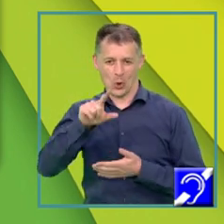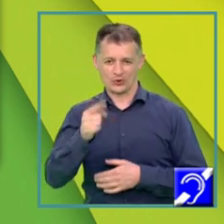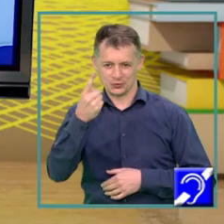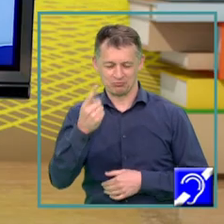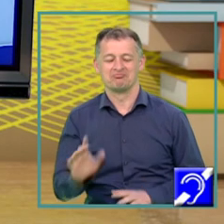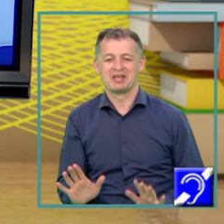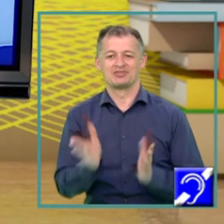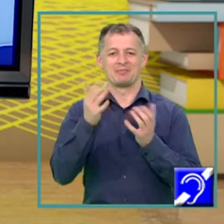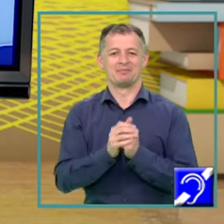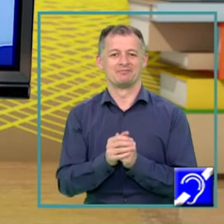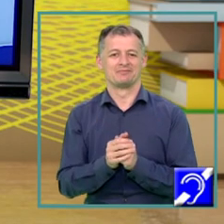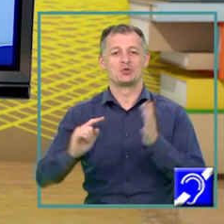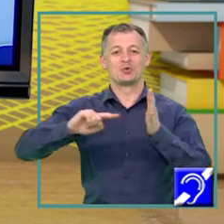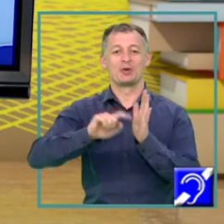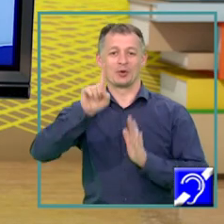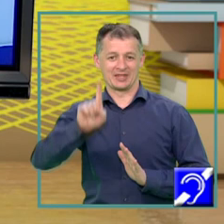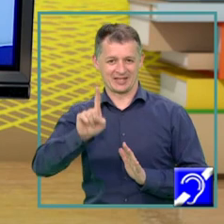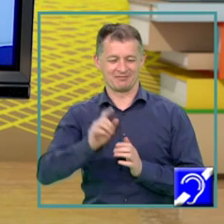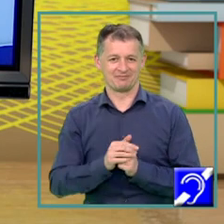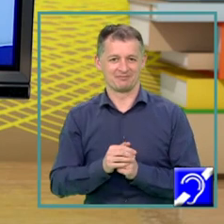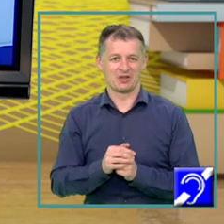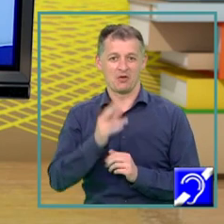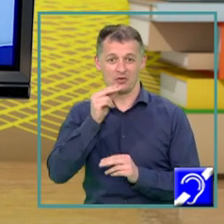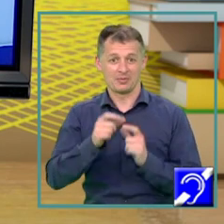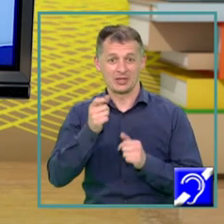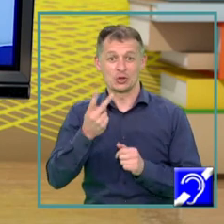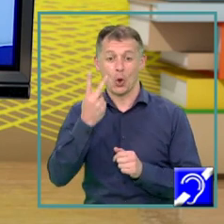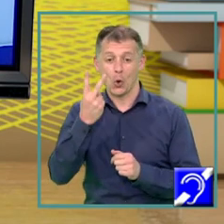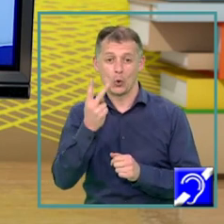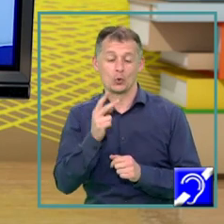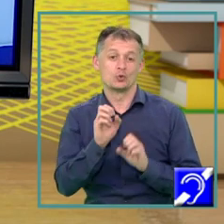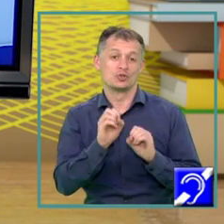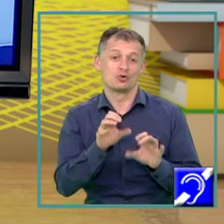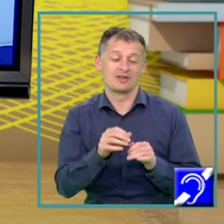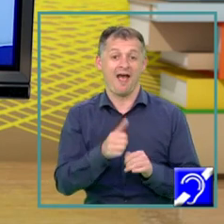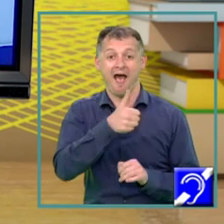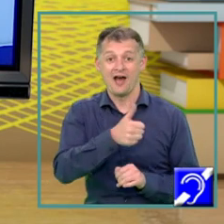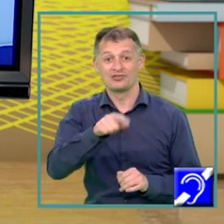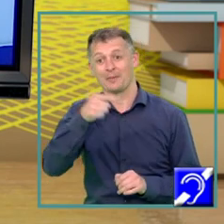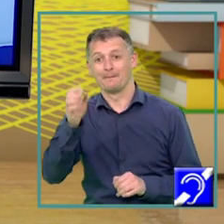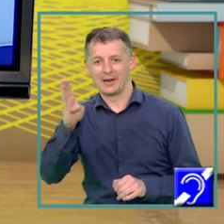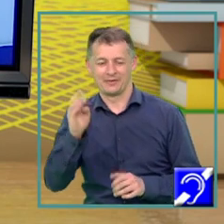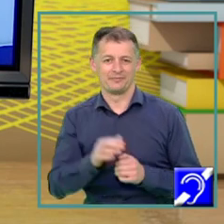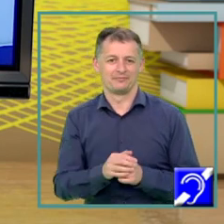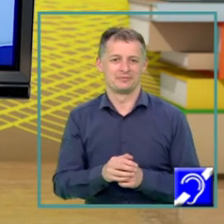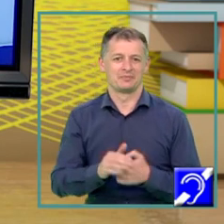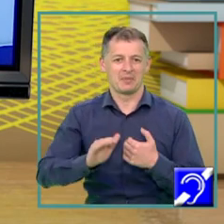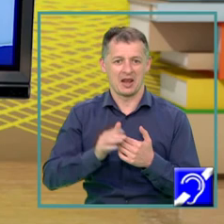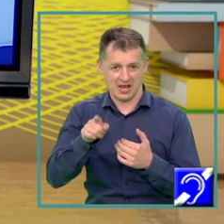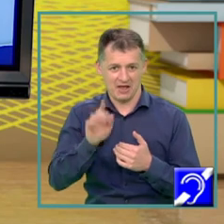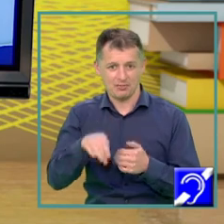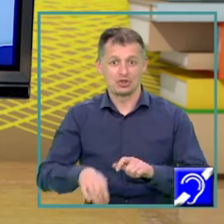începem. Subiectul întâi. Vă readuc aminte că vorbim de două surse, A și B. Pe marginea lor avem